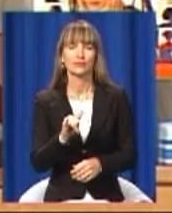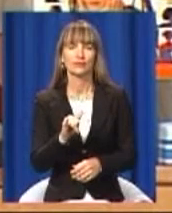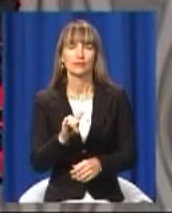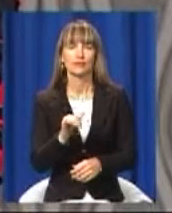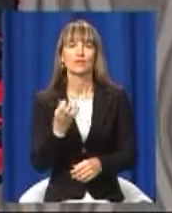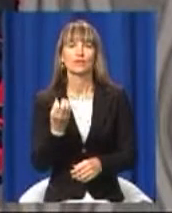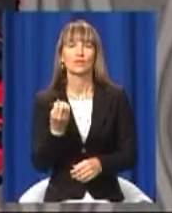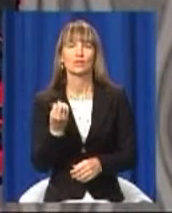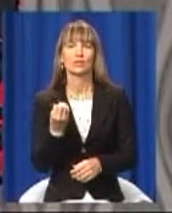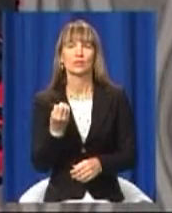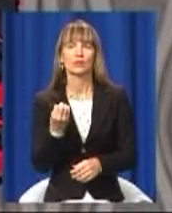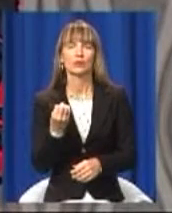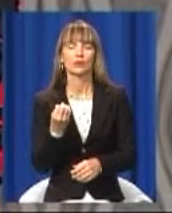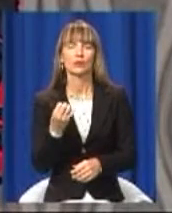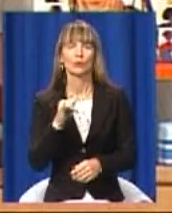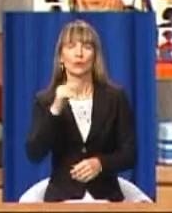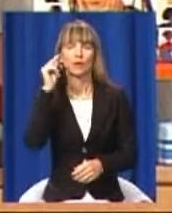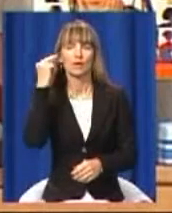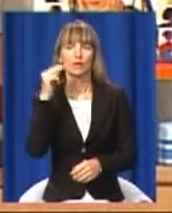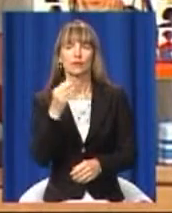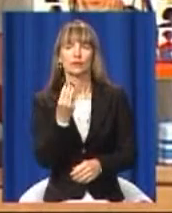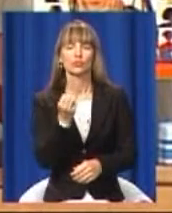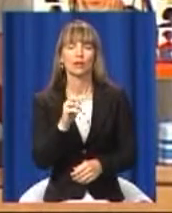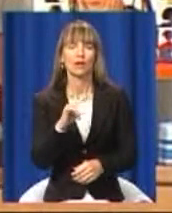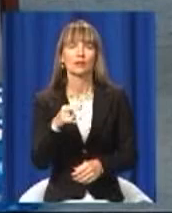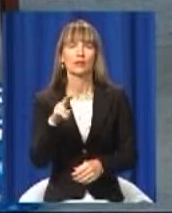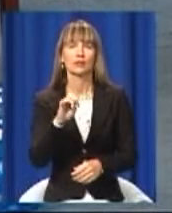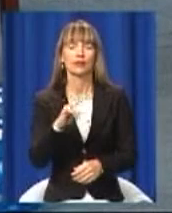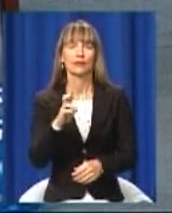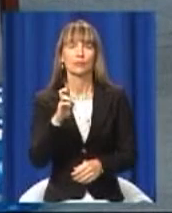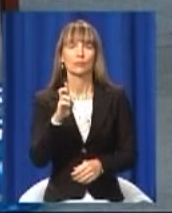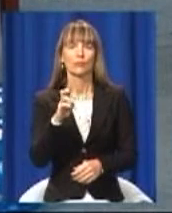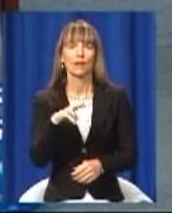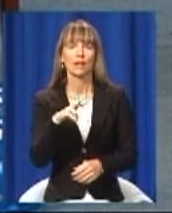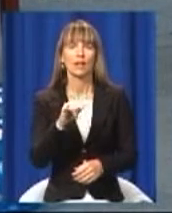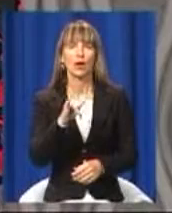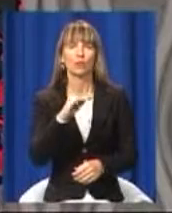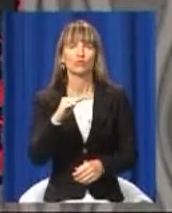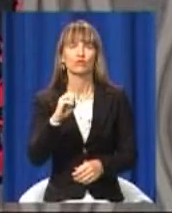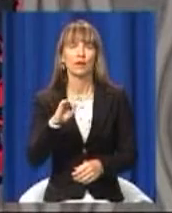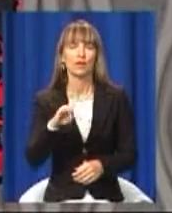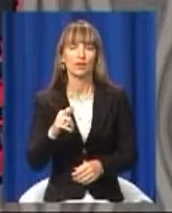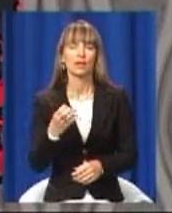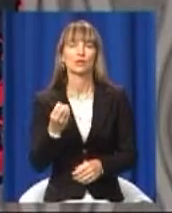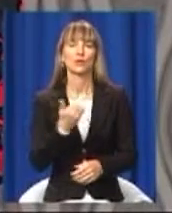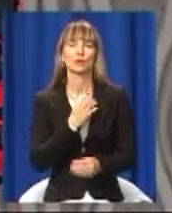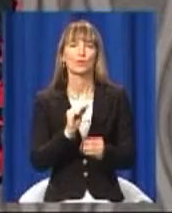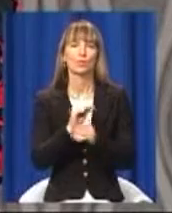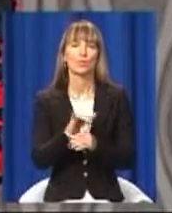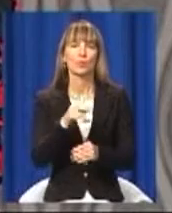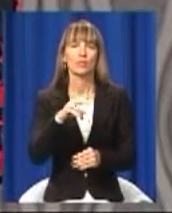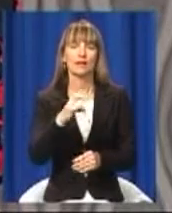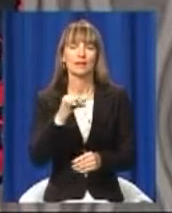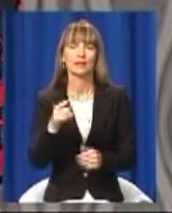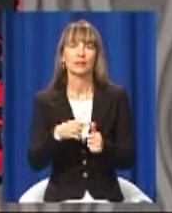Ну і ще десь та у Китаї Шандань Ложен. Ой, так, Шендань Лаожень. Ще я хочу доповнити, що у Данії